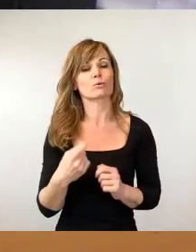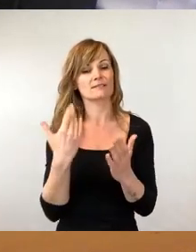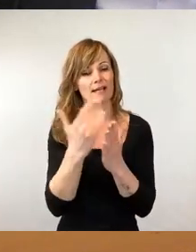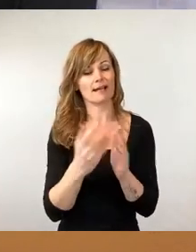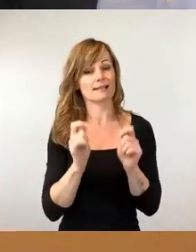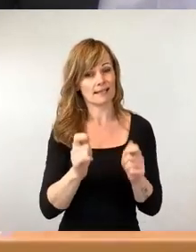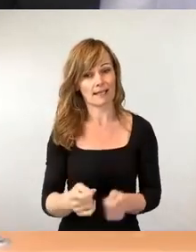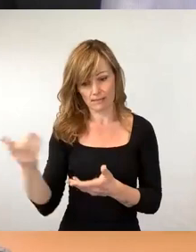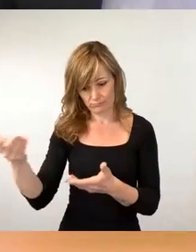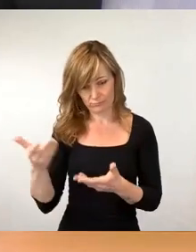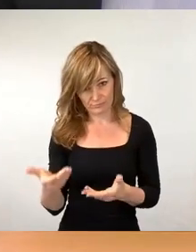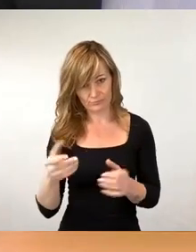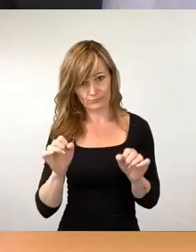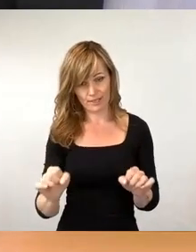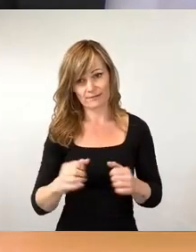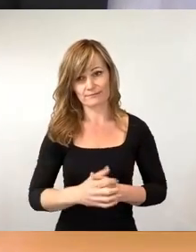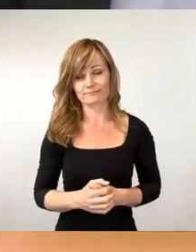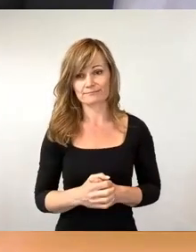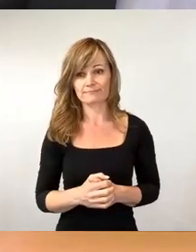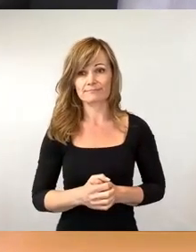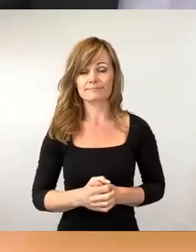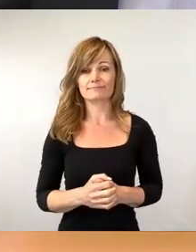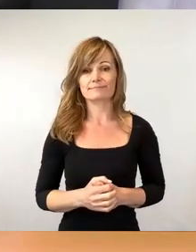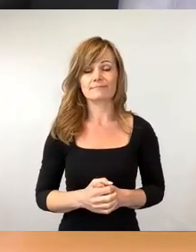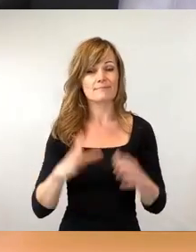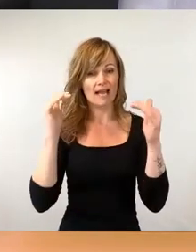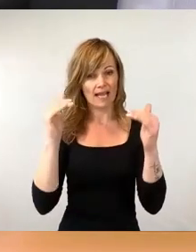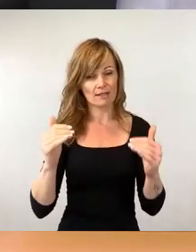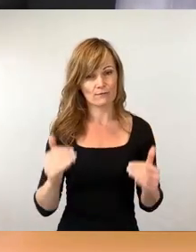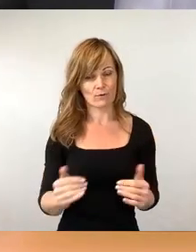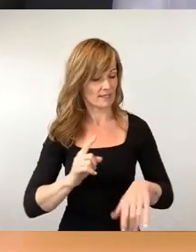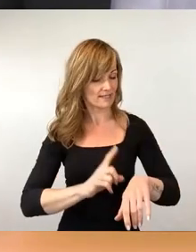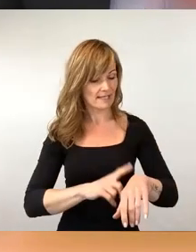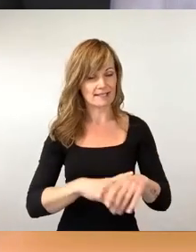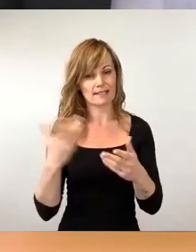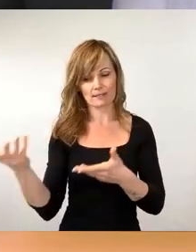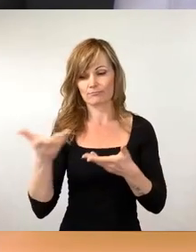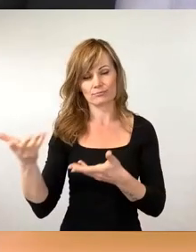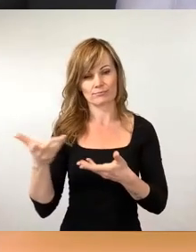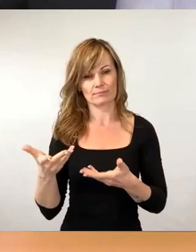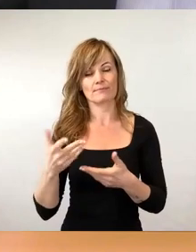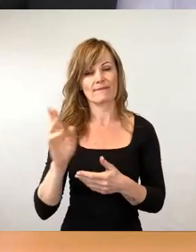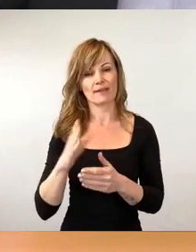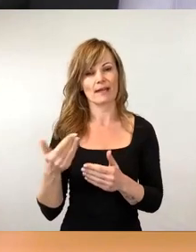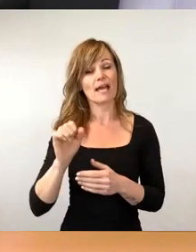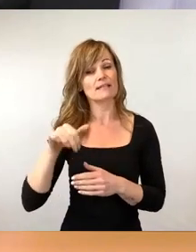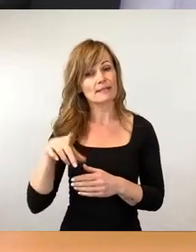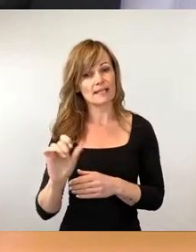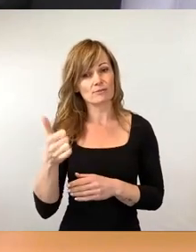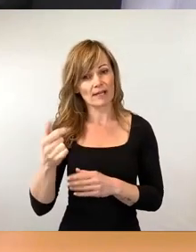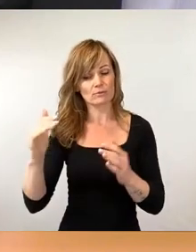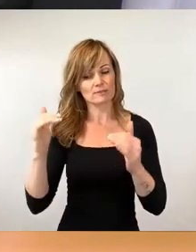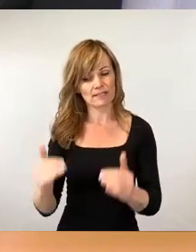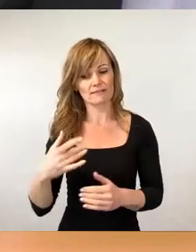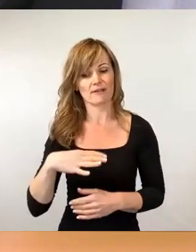können. Machen wir es mal in der Reihenfolge des zeitlichen Eingangs, die SPD zunächst und dann die Freien Wähler, Freie Bürger. Und